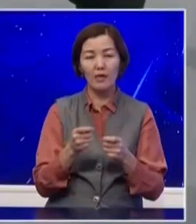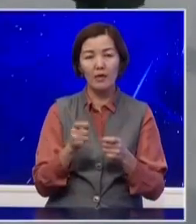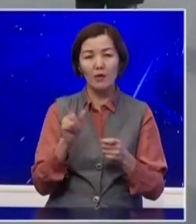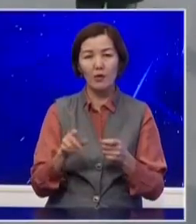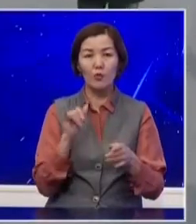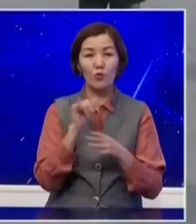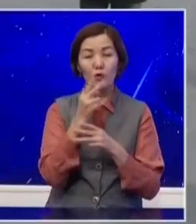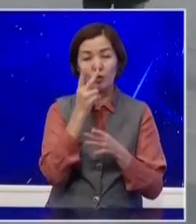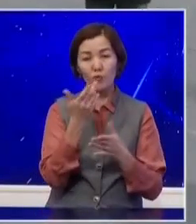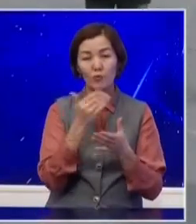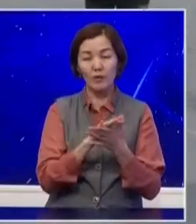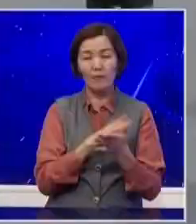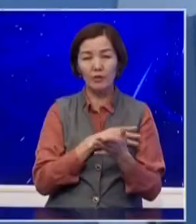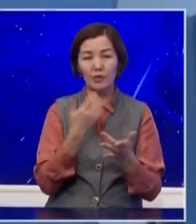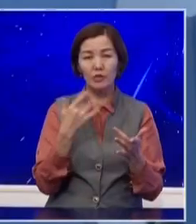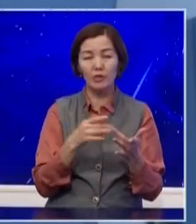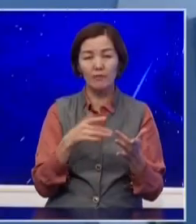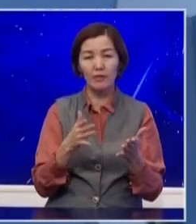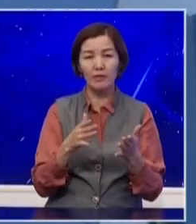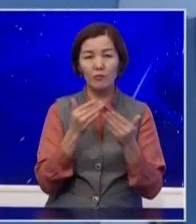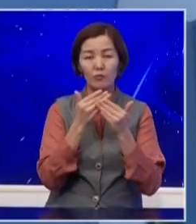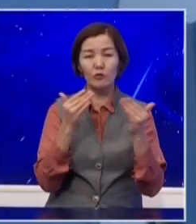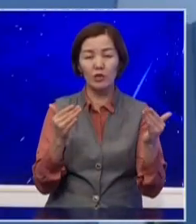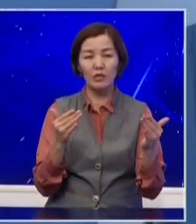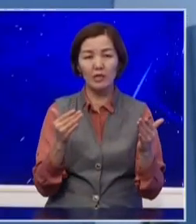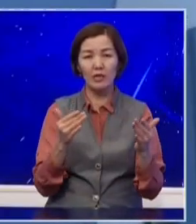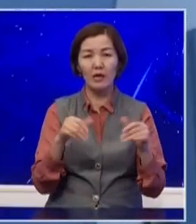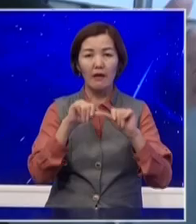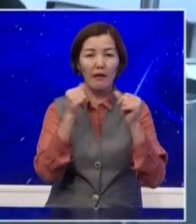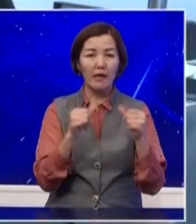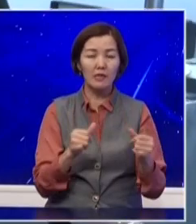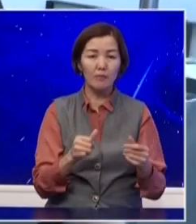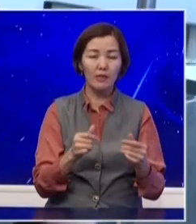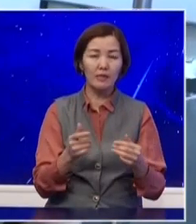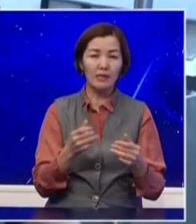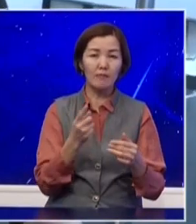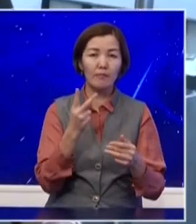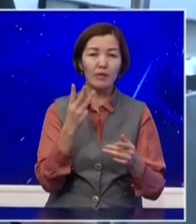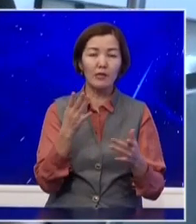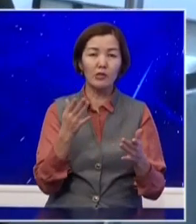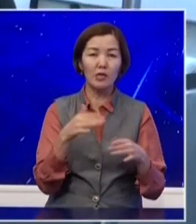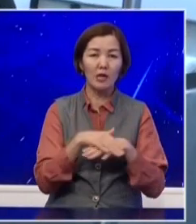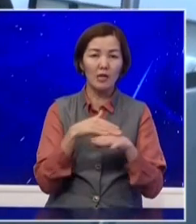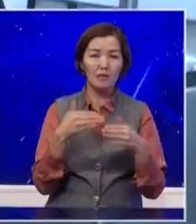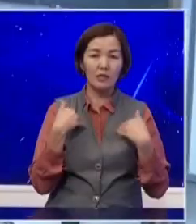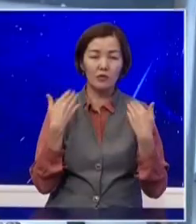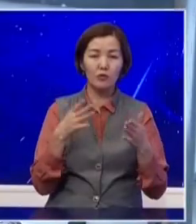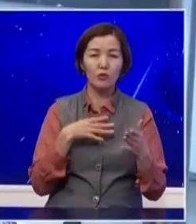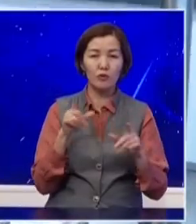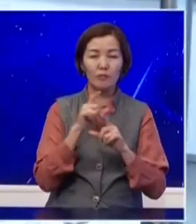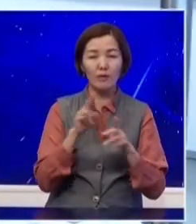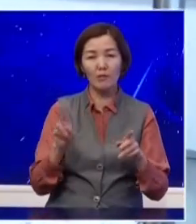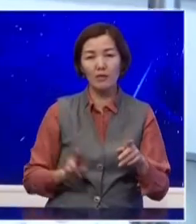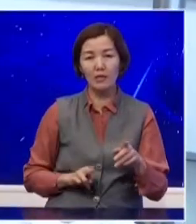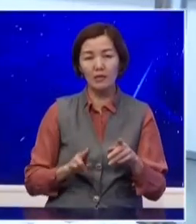тамашалады. Сонымен қатар Жамбыл атындағы әдеби мемориалды музейіндегі экспонаттардың да бірқатары көпшілік назарына ұсынылды. Мекеме